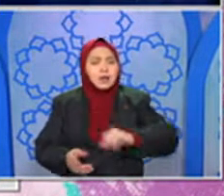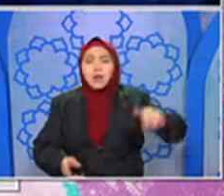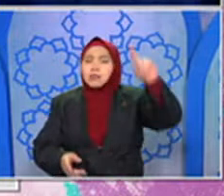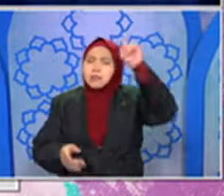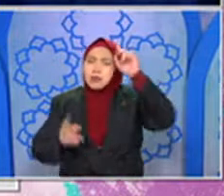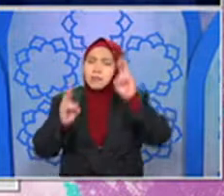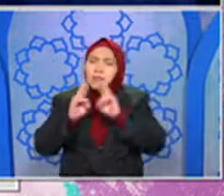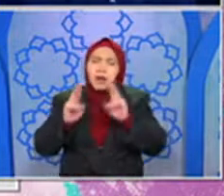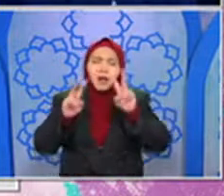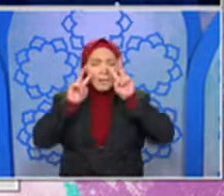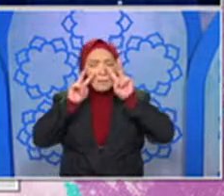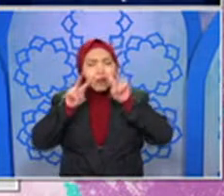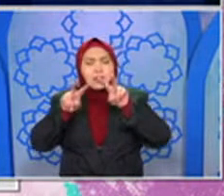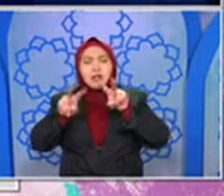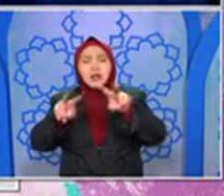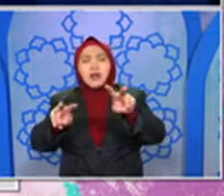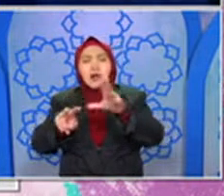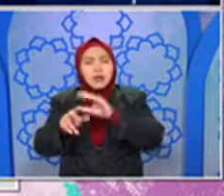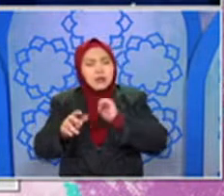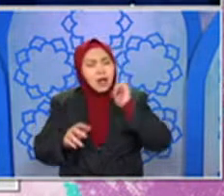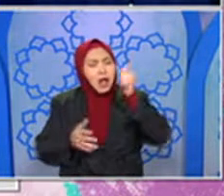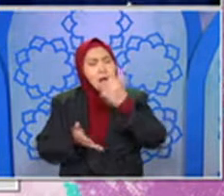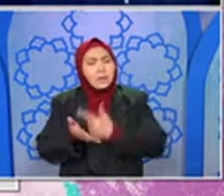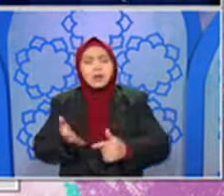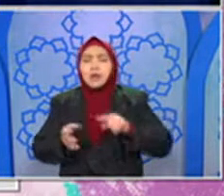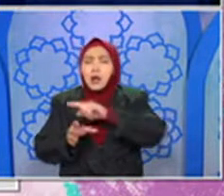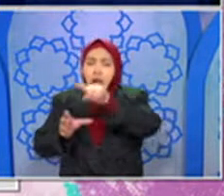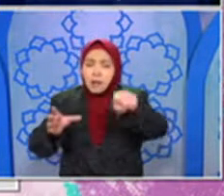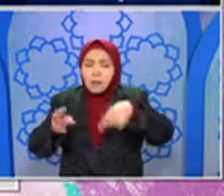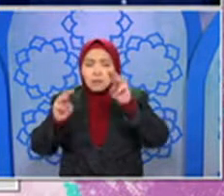والله بما تعملون